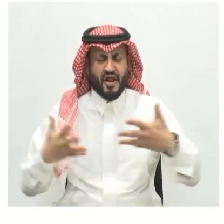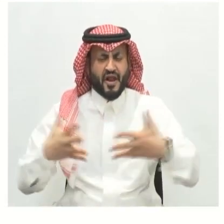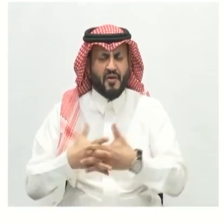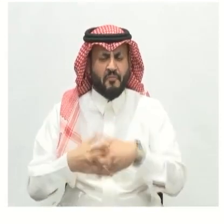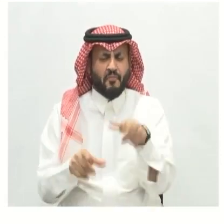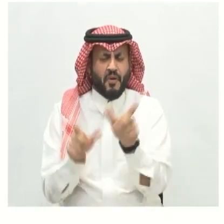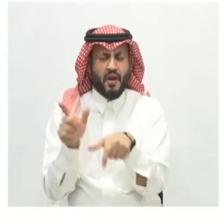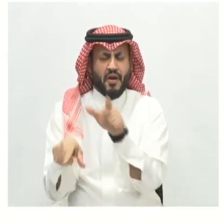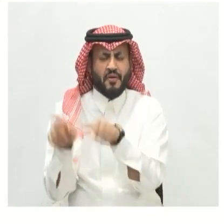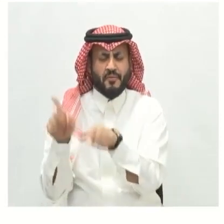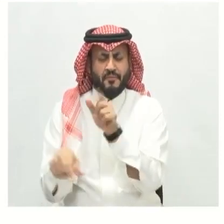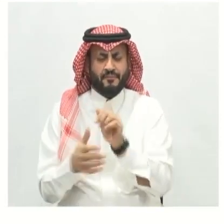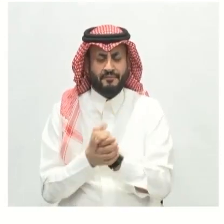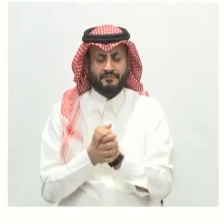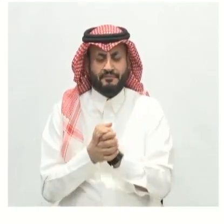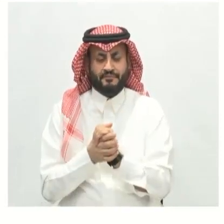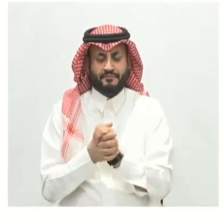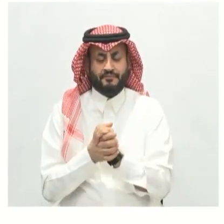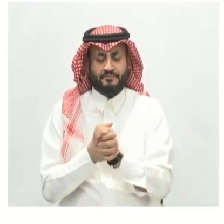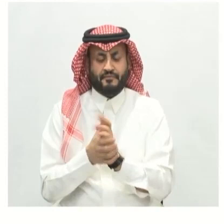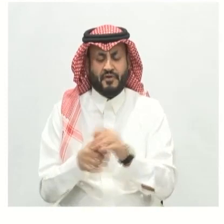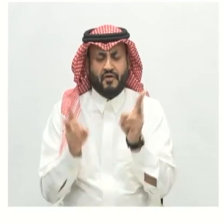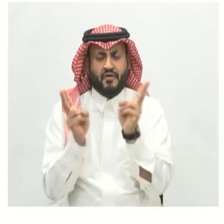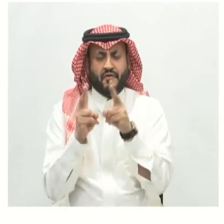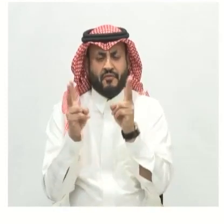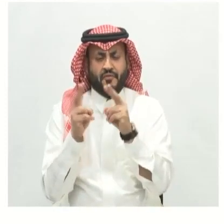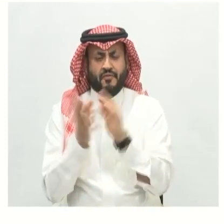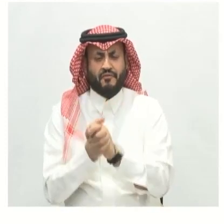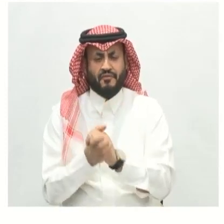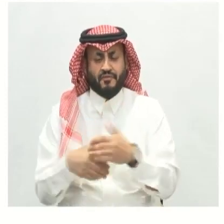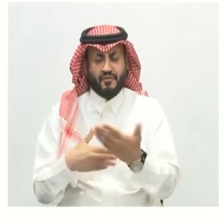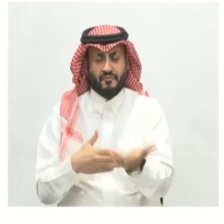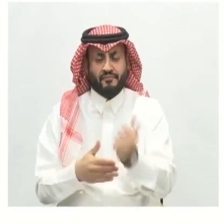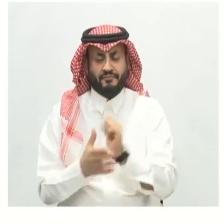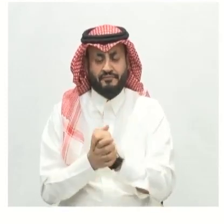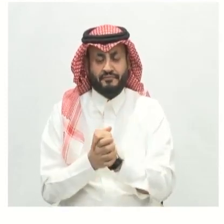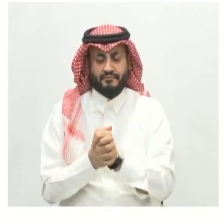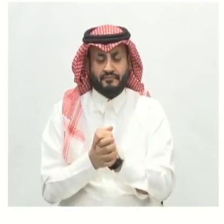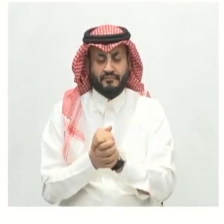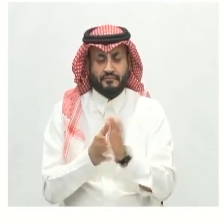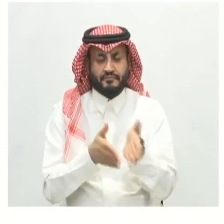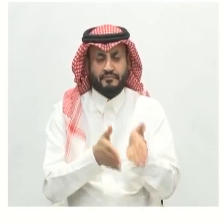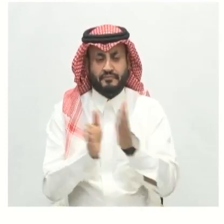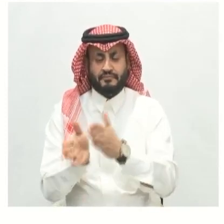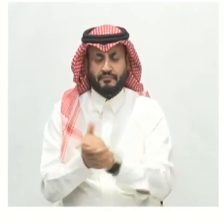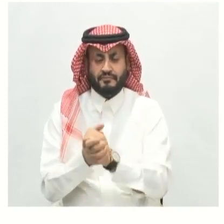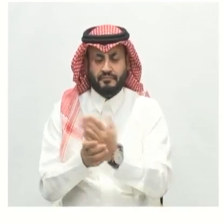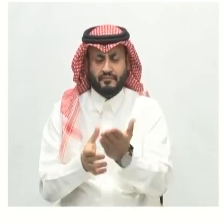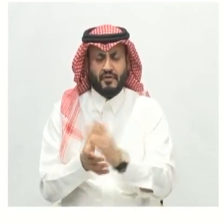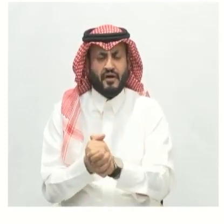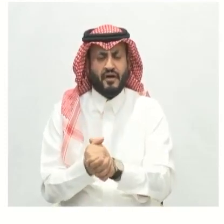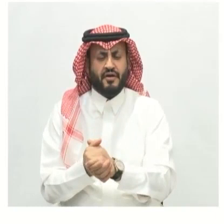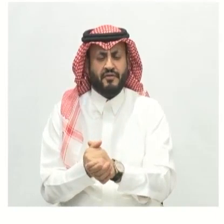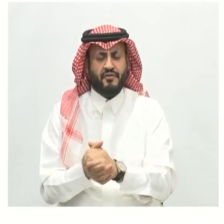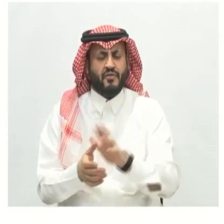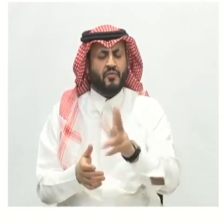ايضا مخالطته للناس ولقاءات وضيافتك ننتقل الان في رايك